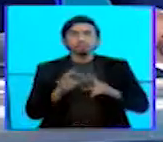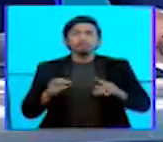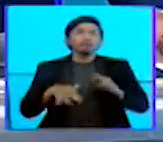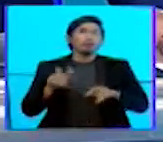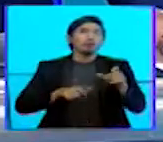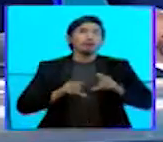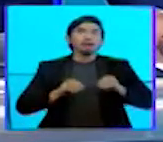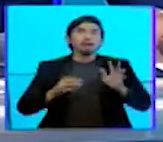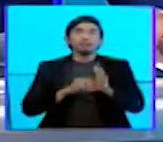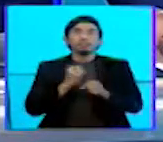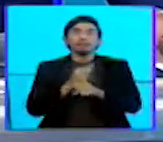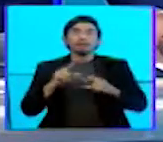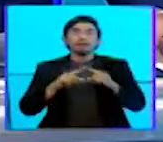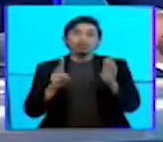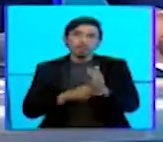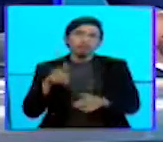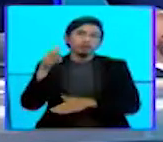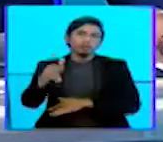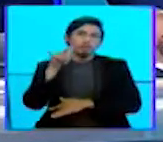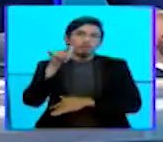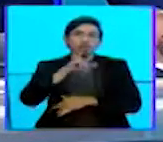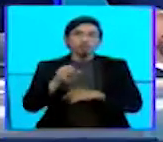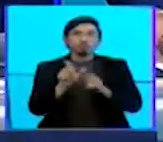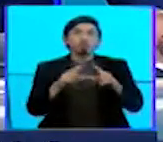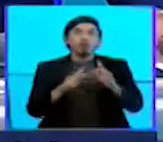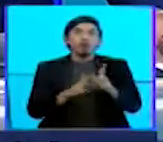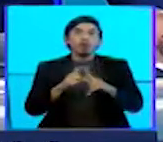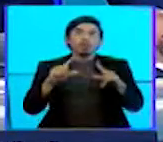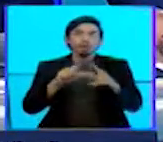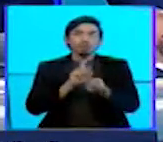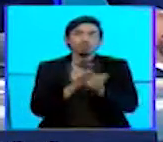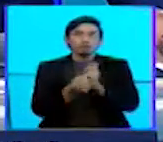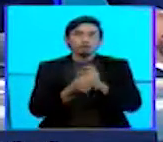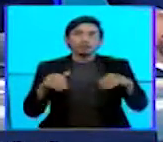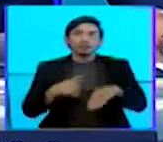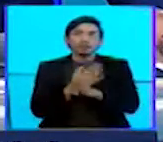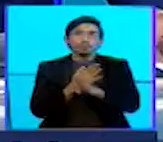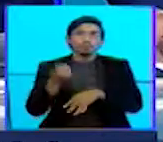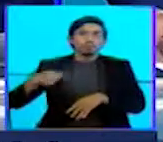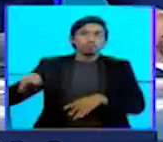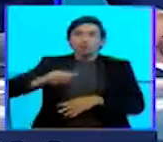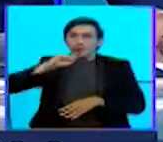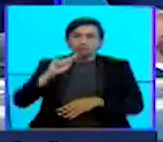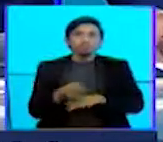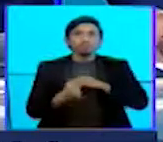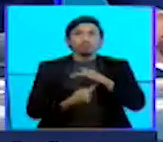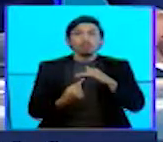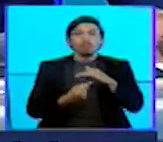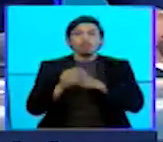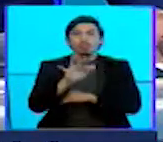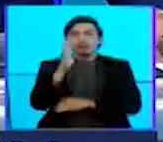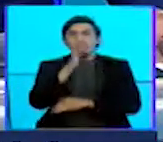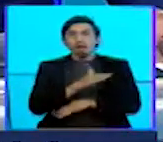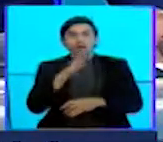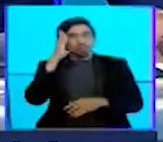Hai pemirsa ratusan pekerja migran tiba di Bandara Juanda Sidoarjo Jawa Timur mereka diwajibkan menjalani karantina selama lima